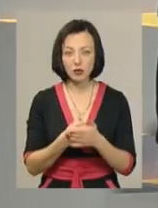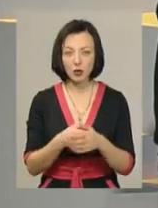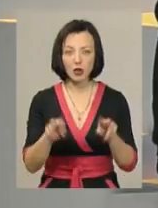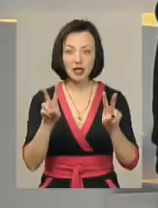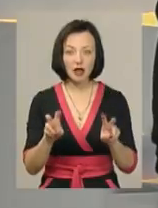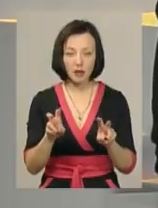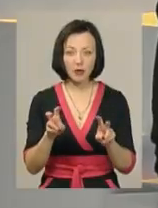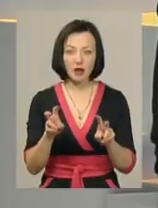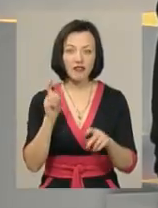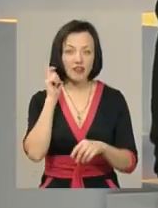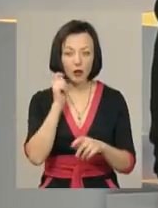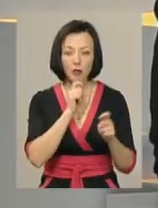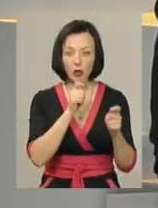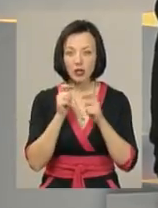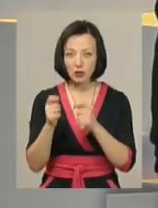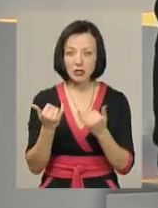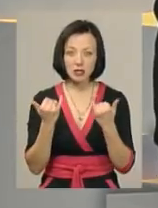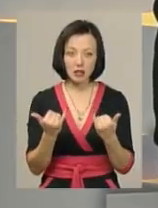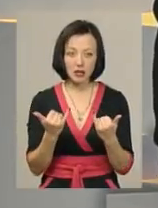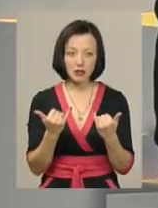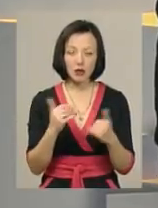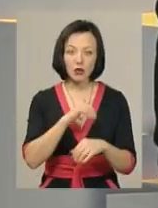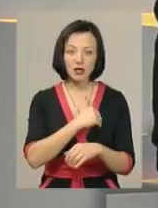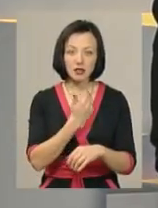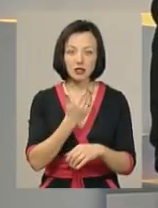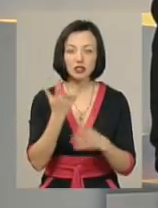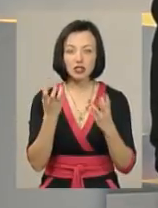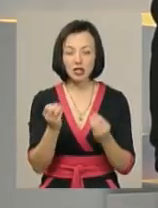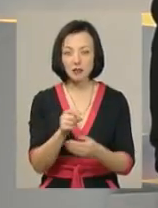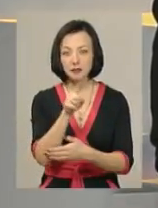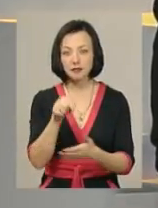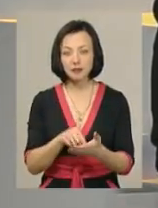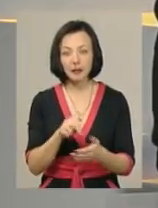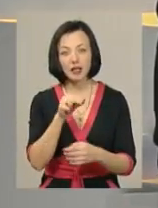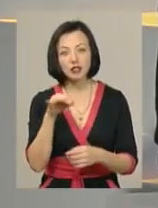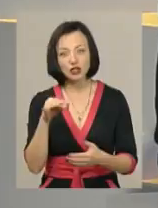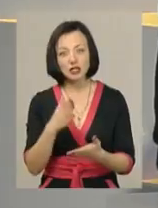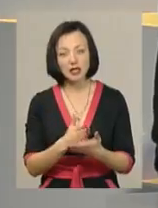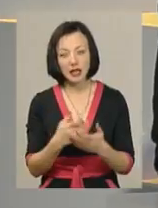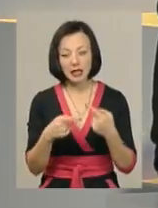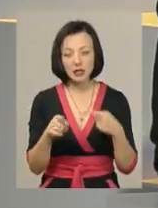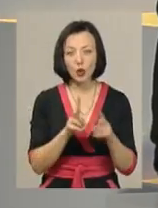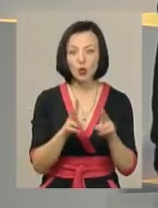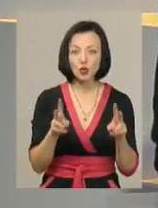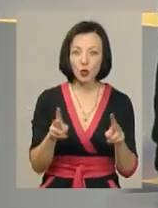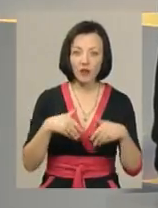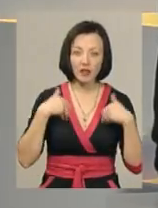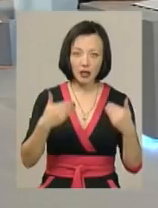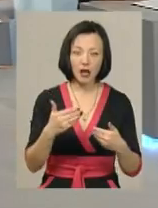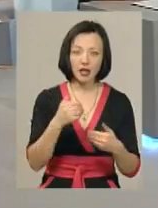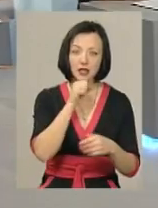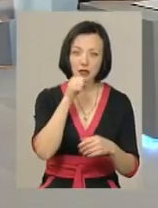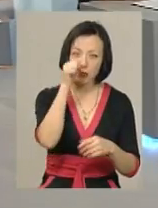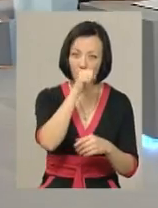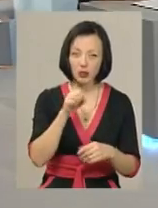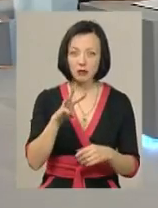теми віку і подарунків а зараз хотілось би підняти ще таке питання чи є різниця хто все ж таки вітає дитину Дід